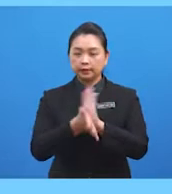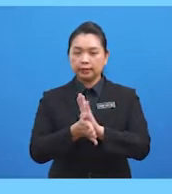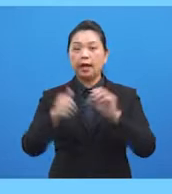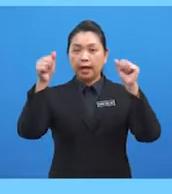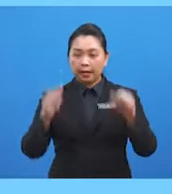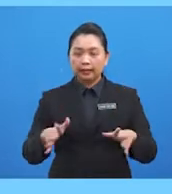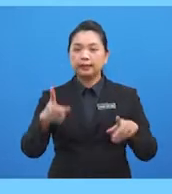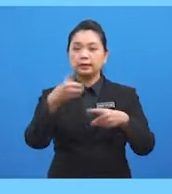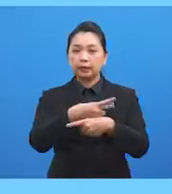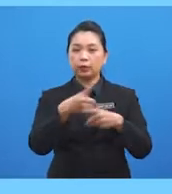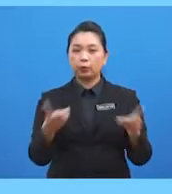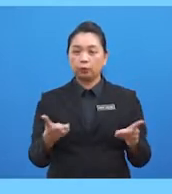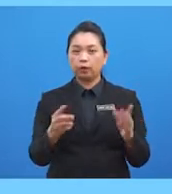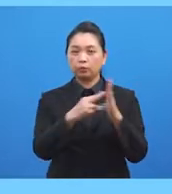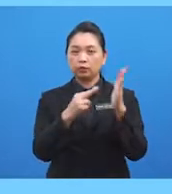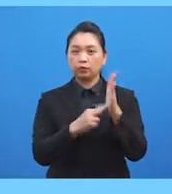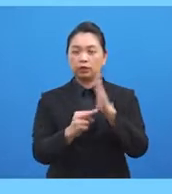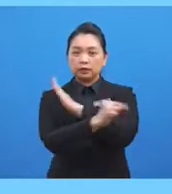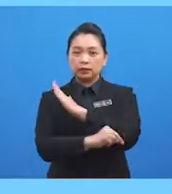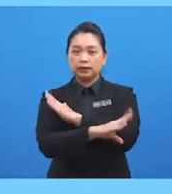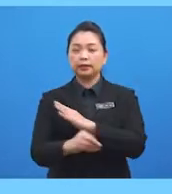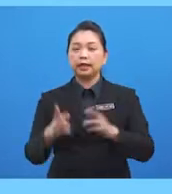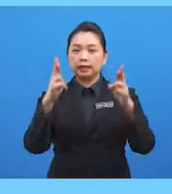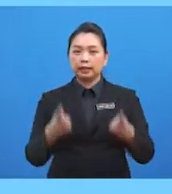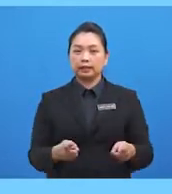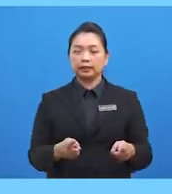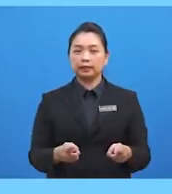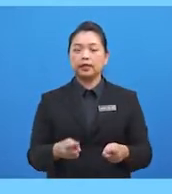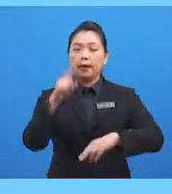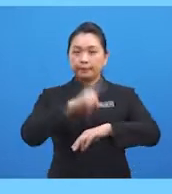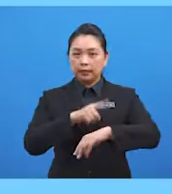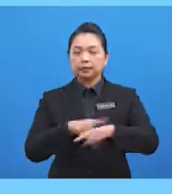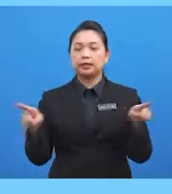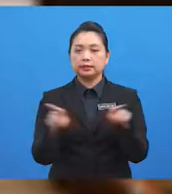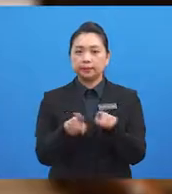Dewan Undangan Negeri dan ahli Dewan Rakyat dalam masa yang sama.